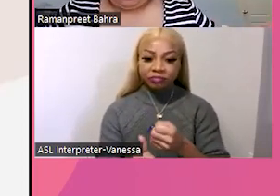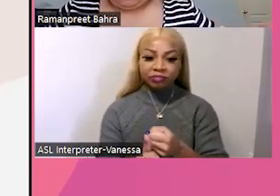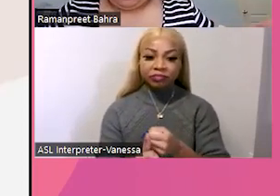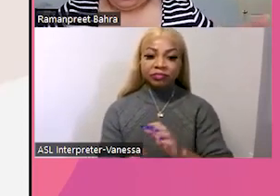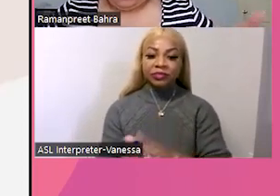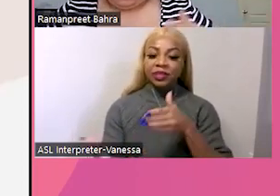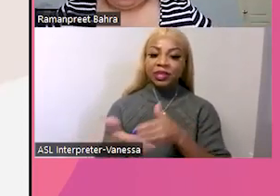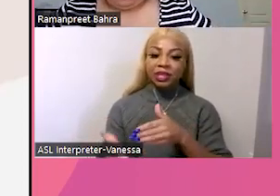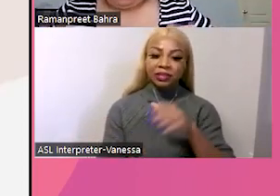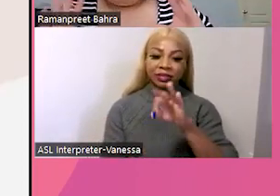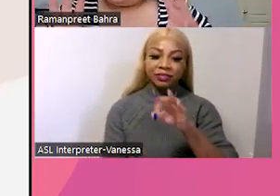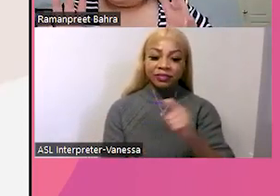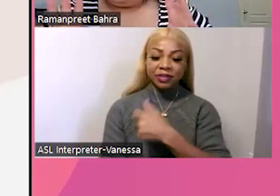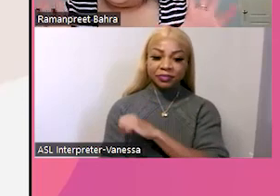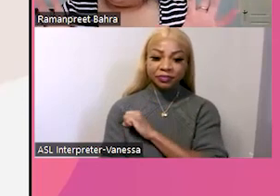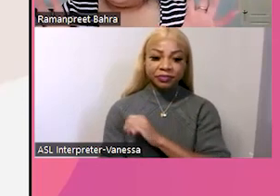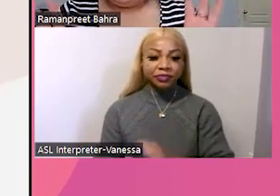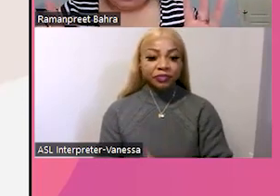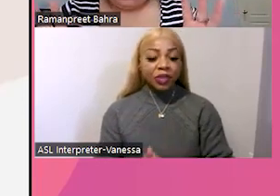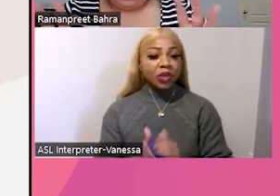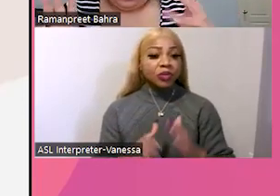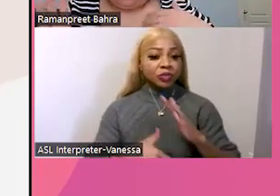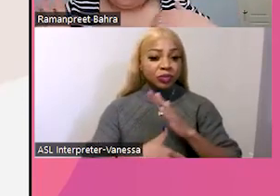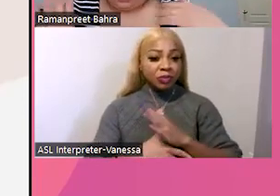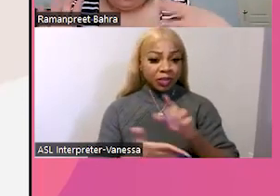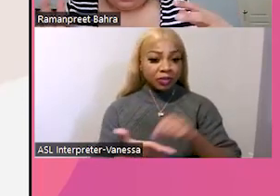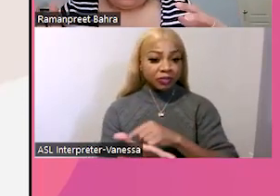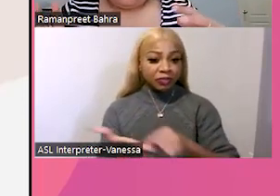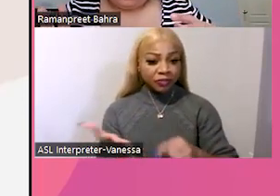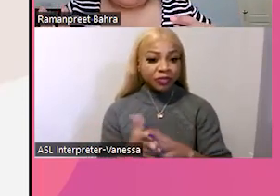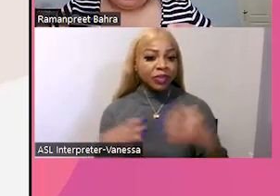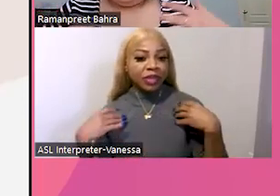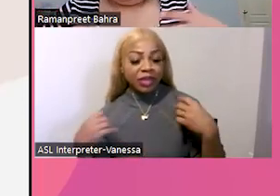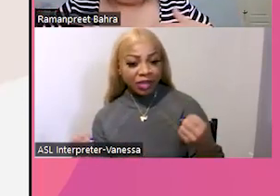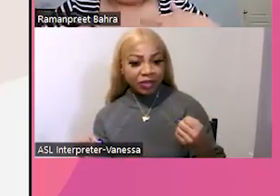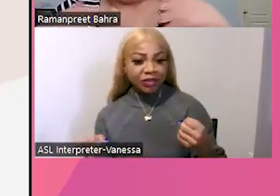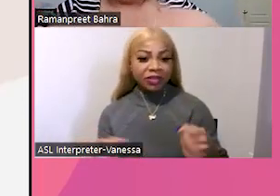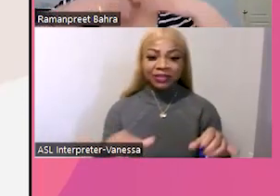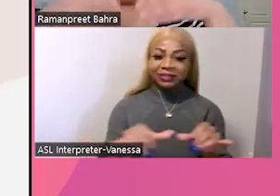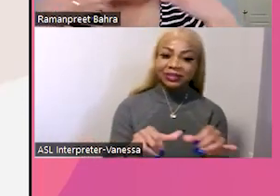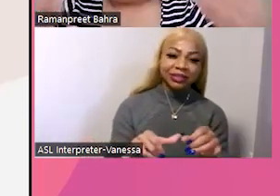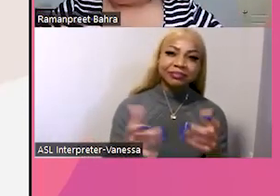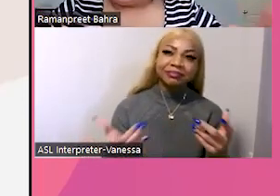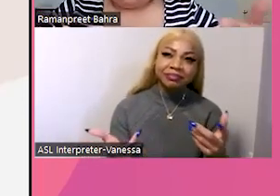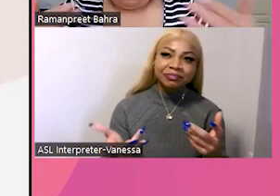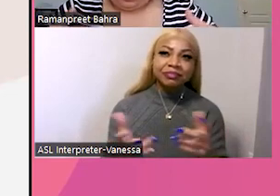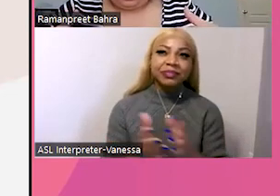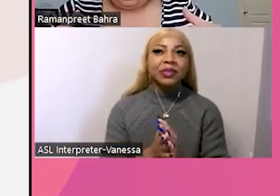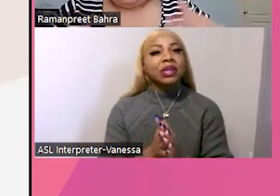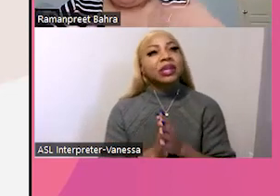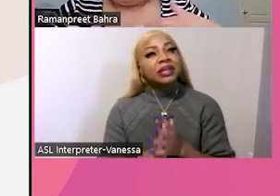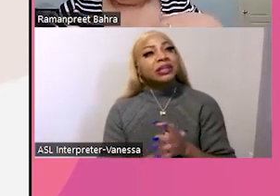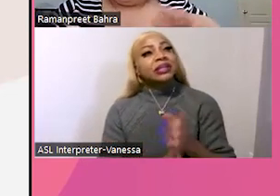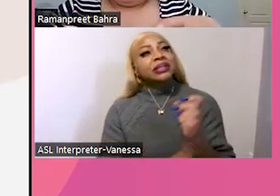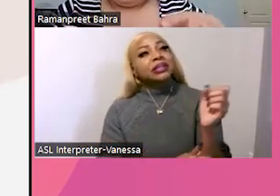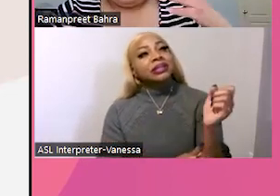est un produit social. La critique ici principale, c'est que la santé à tous les poids veut